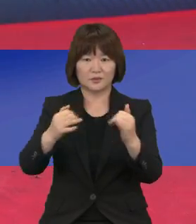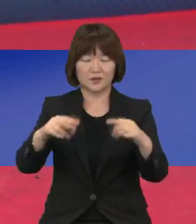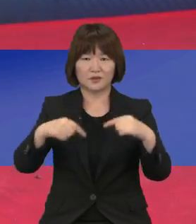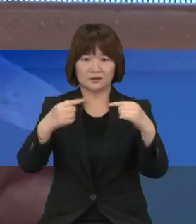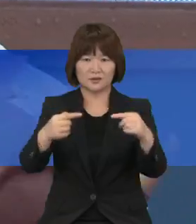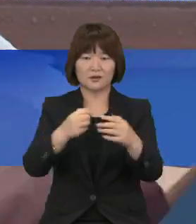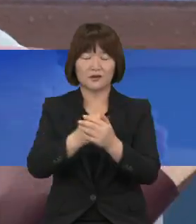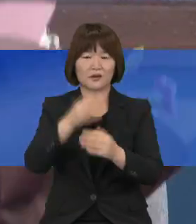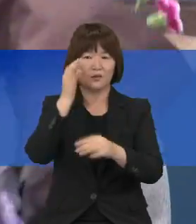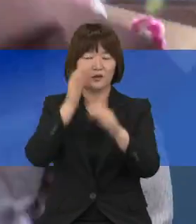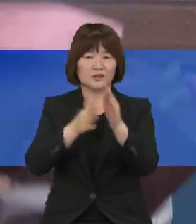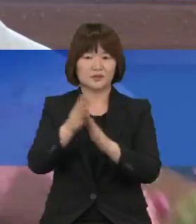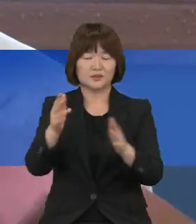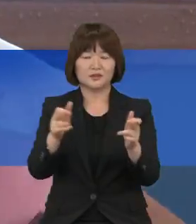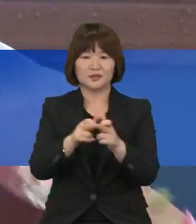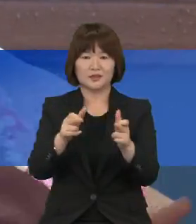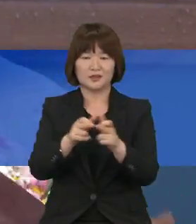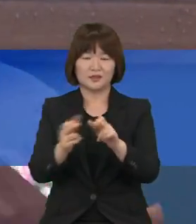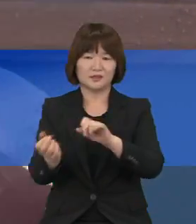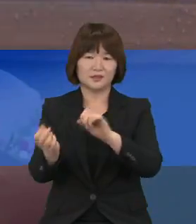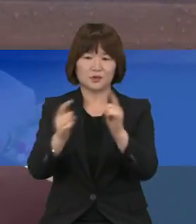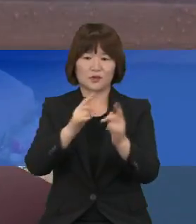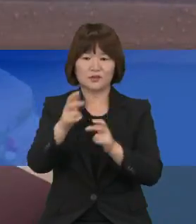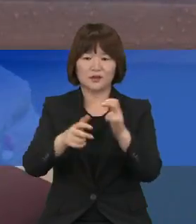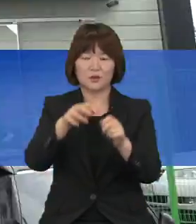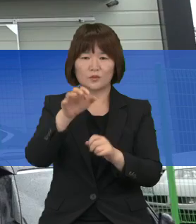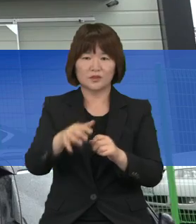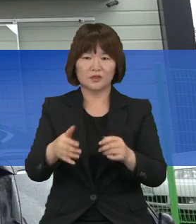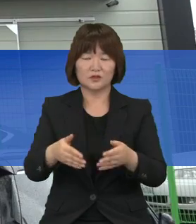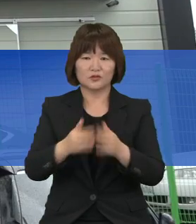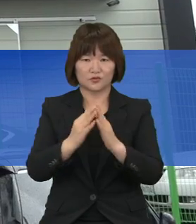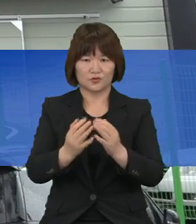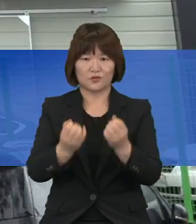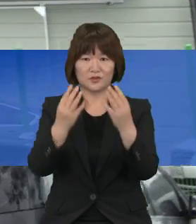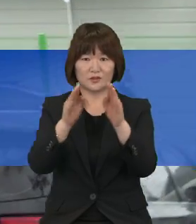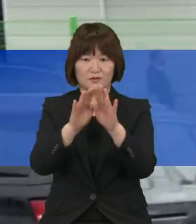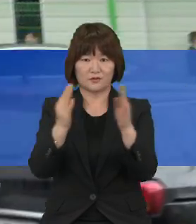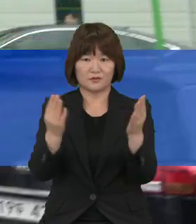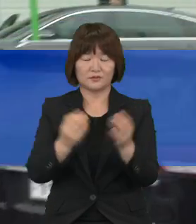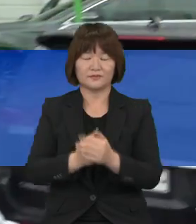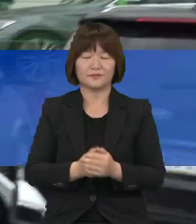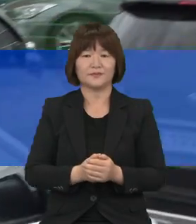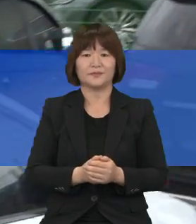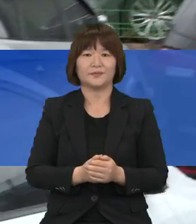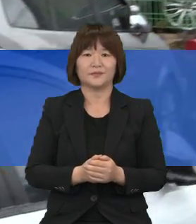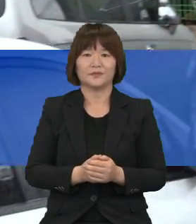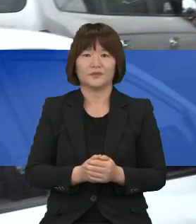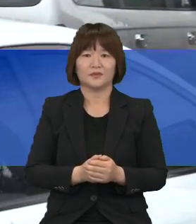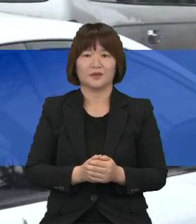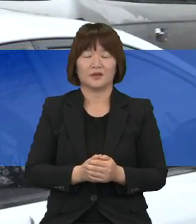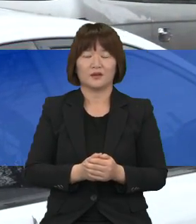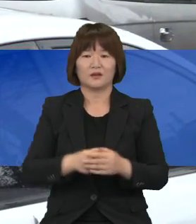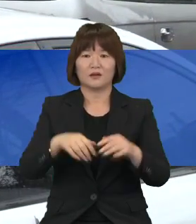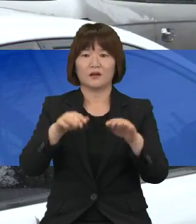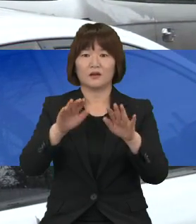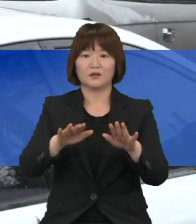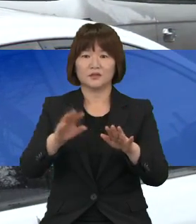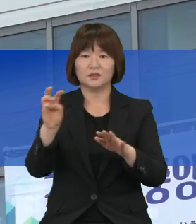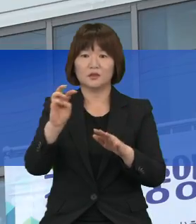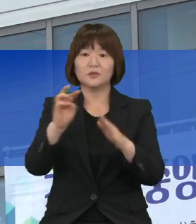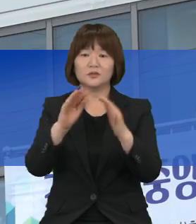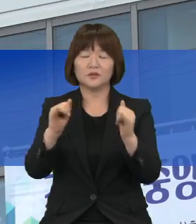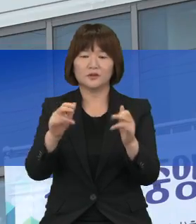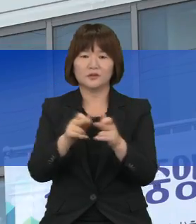가운데 포항시 장애인 재활작업장 준공식을 개최했습니다. 포항시 장애인 재활작업장은 현재 30여